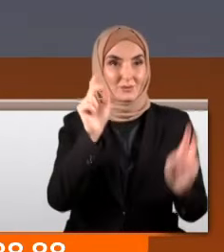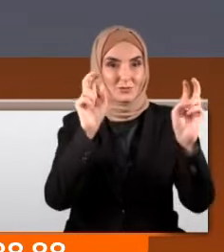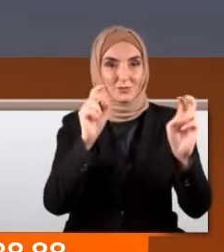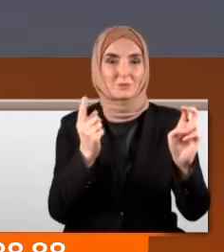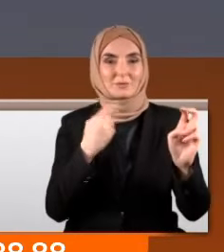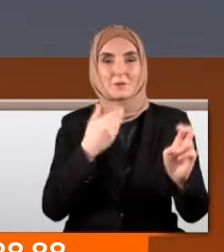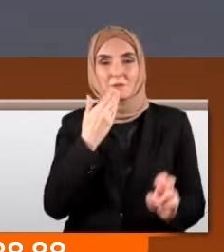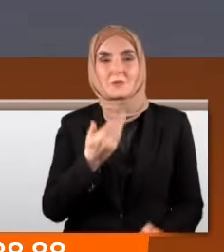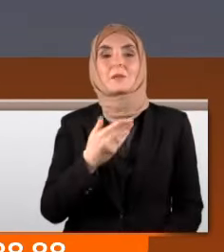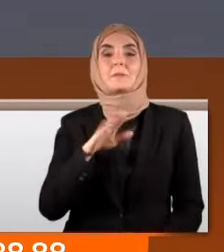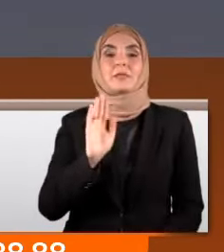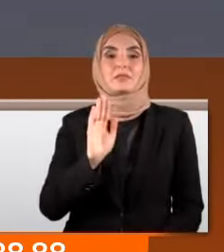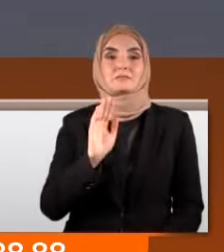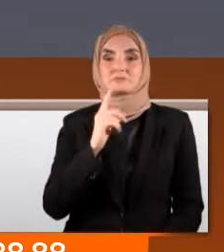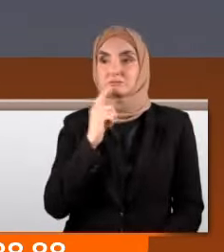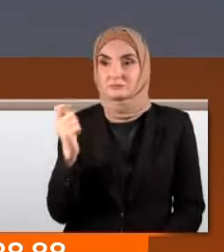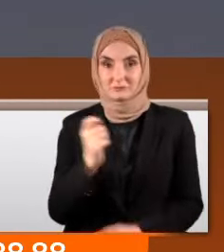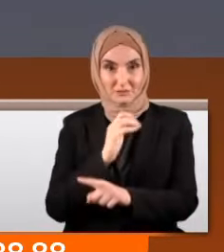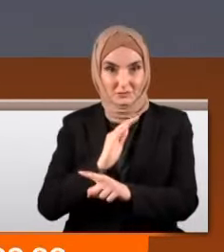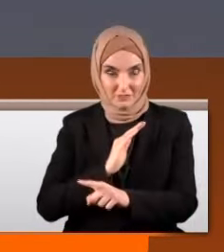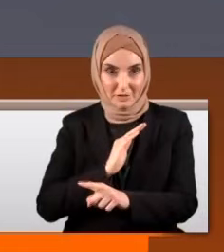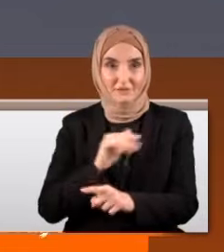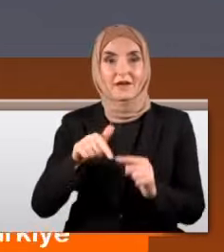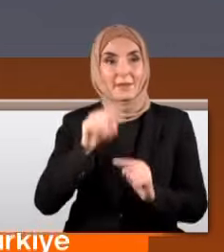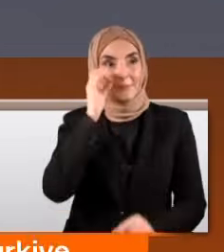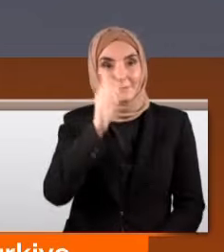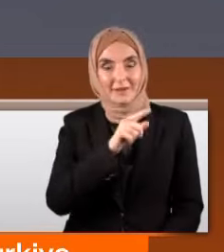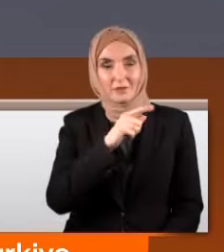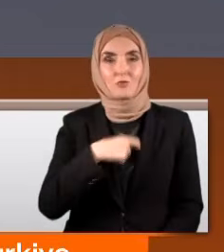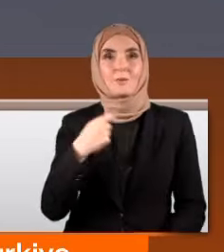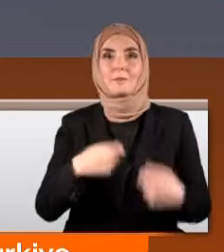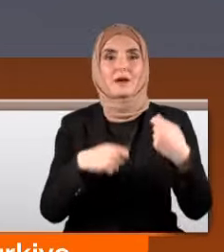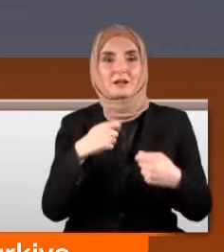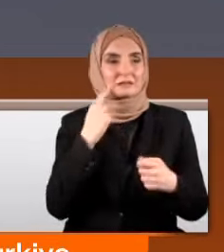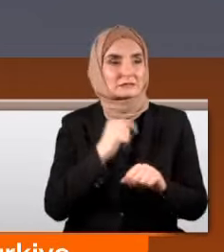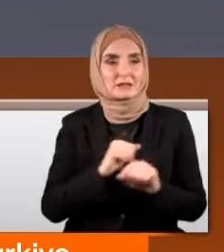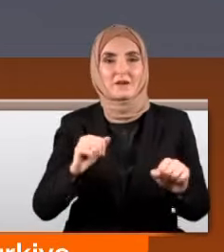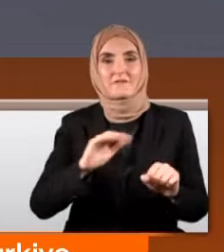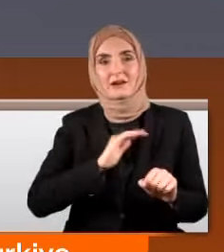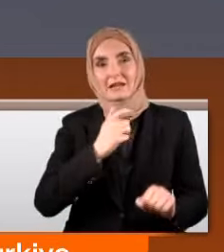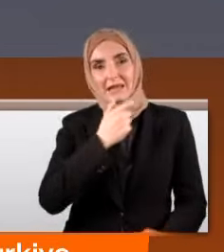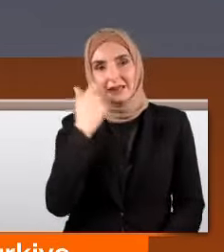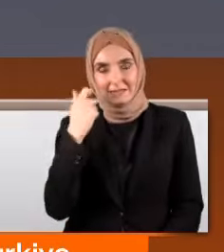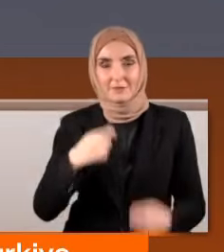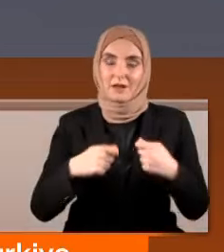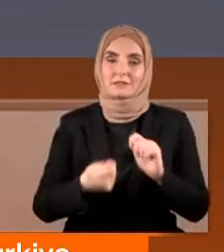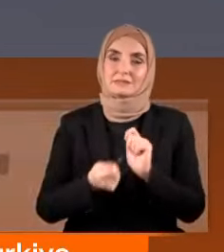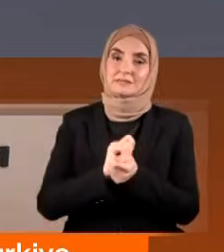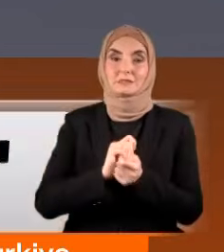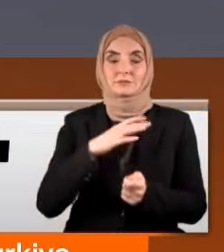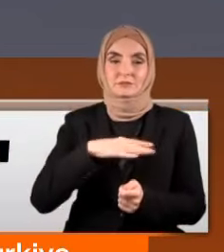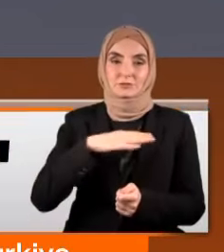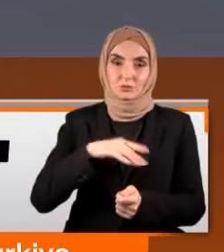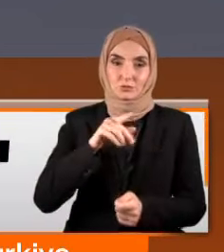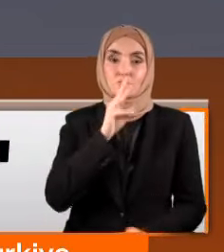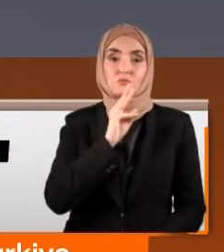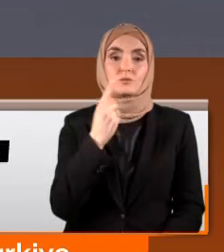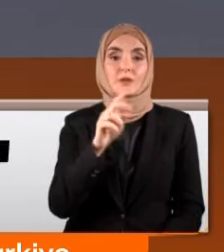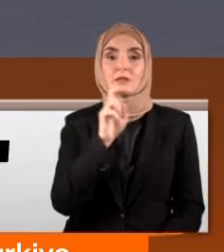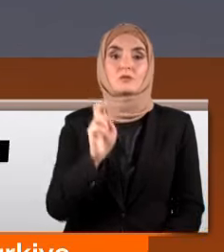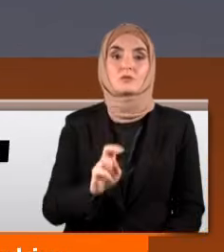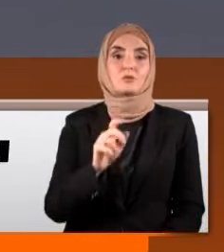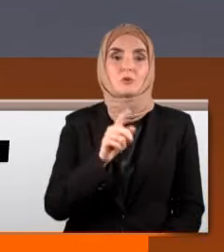bir dönem özel bankacılıkta zarar etmişti, bankayı da değiştirmek istiyordu. Bana 300 bin dolar elden teslim etti ve ne istersen yap